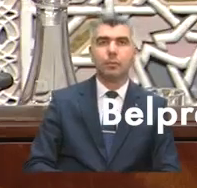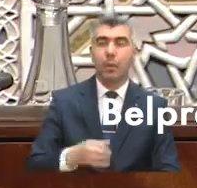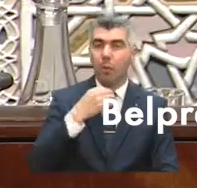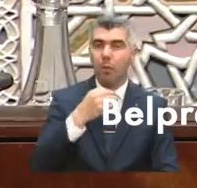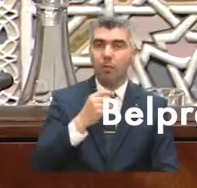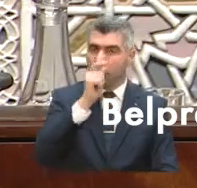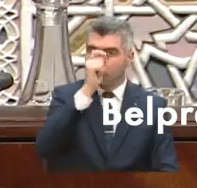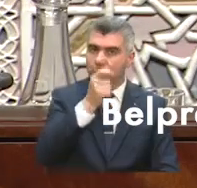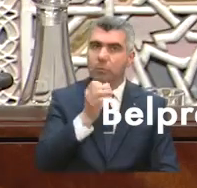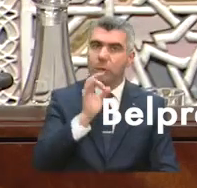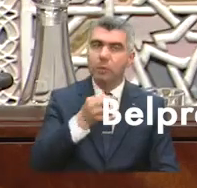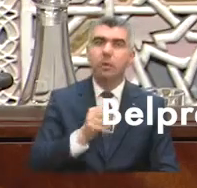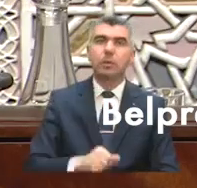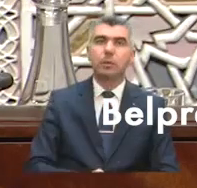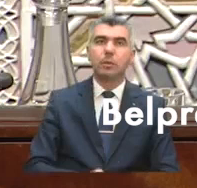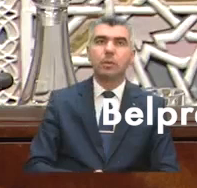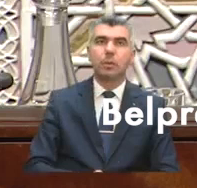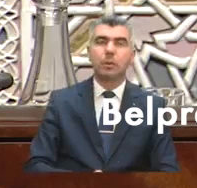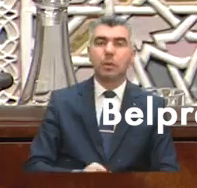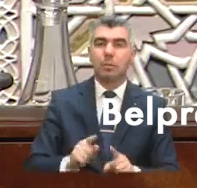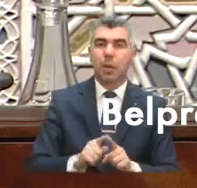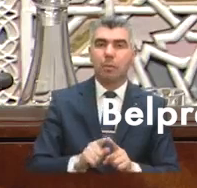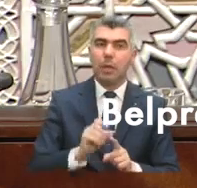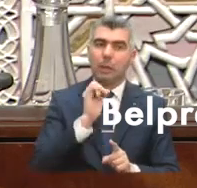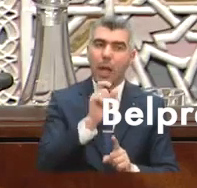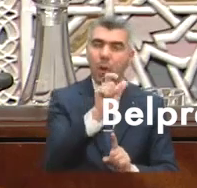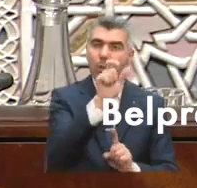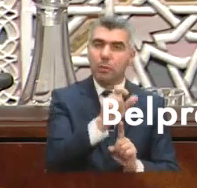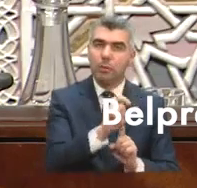تقدير أنا أقدرك،